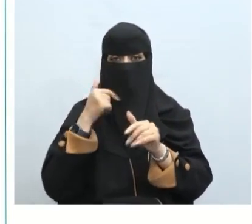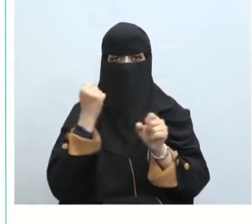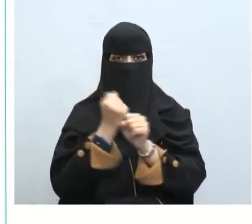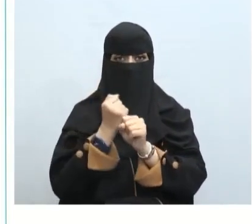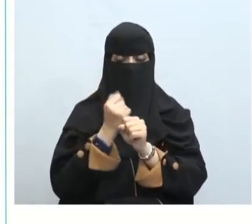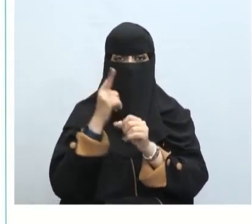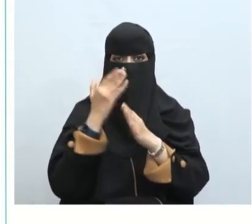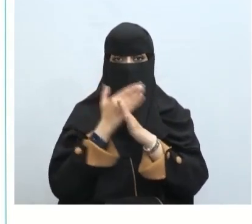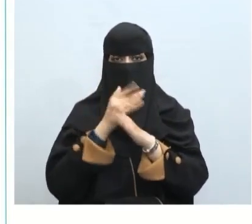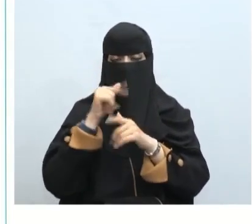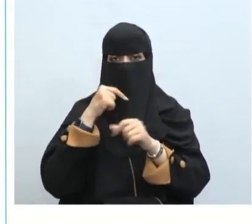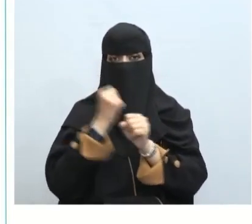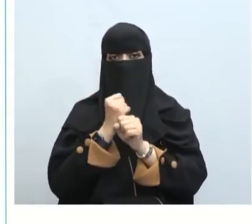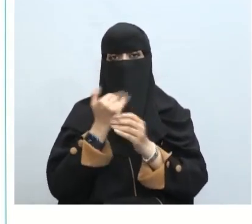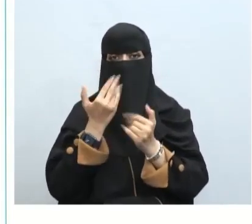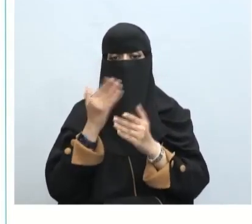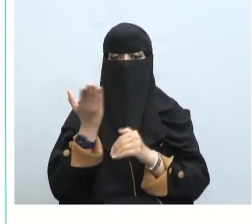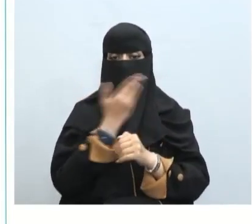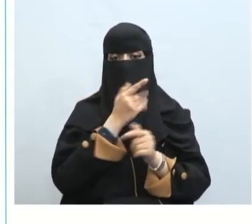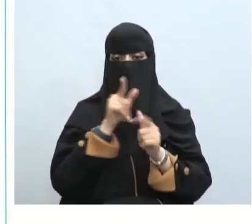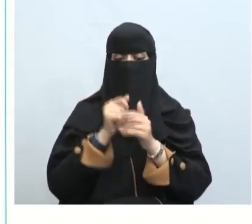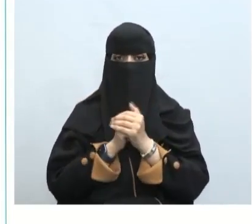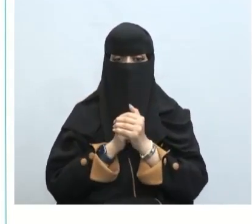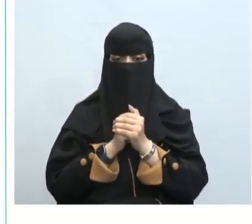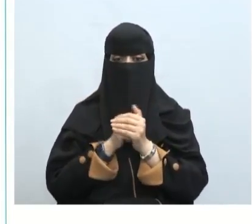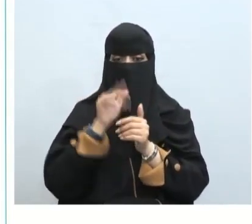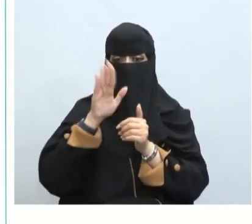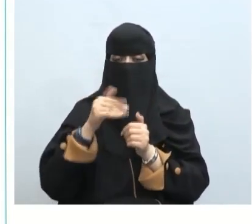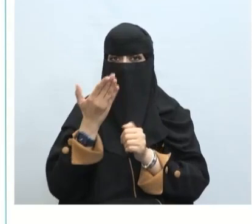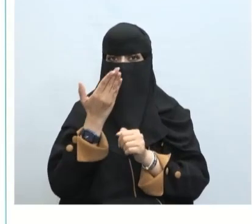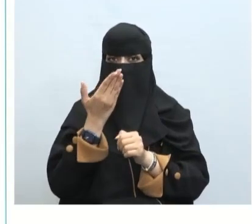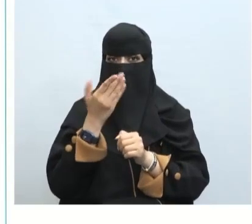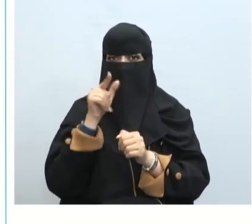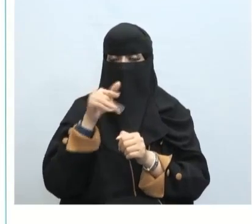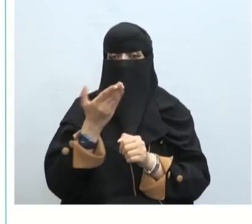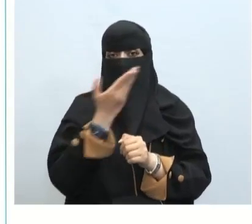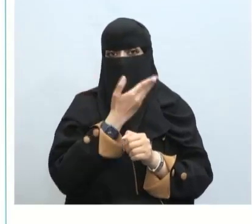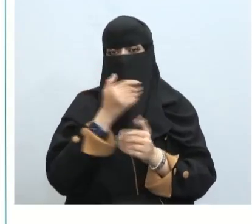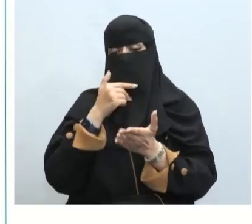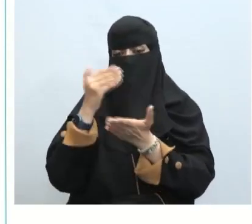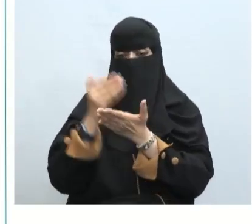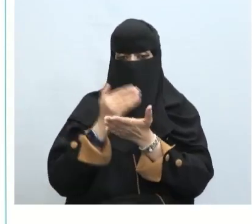البطاله اثار البطاله لدينا اثار اقتصاديه